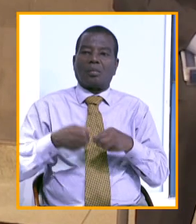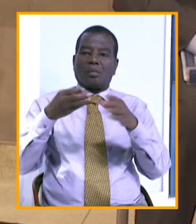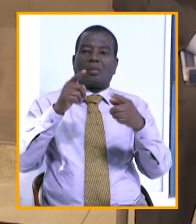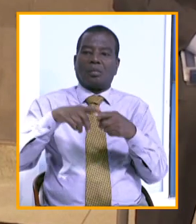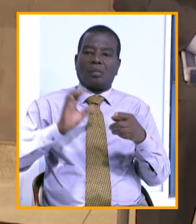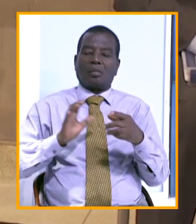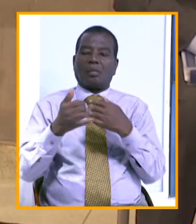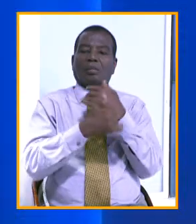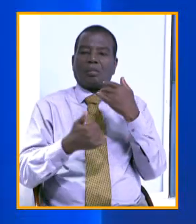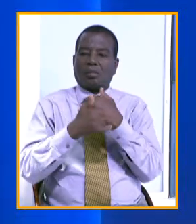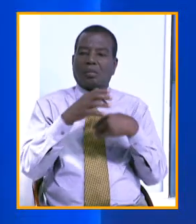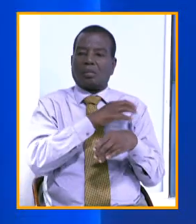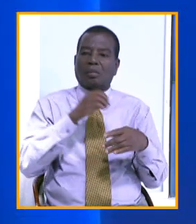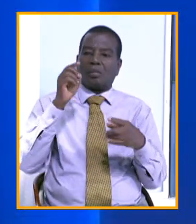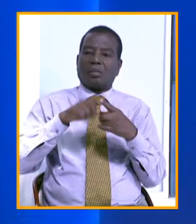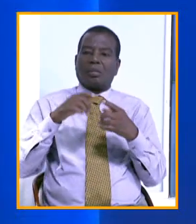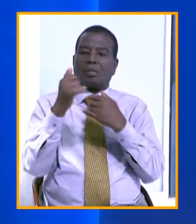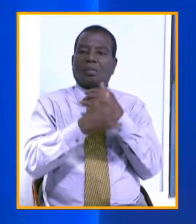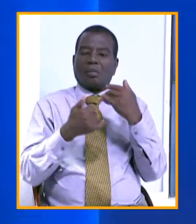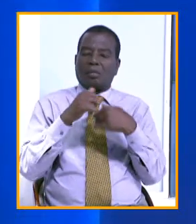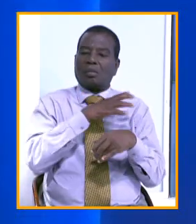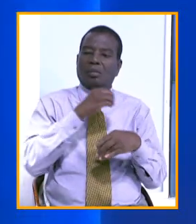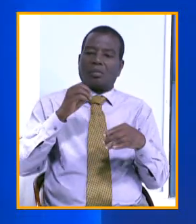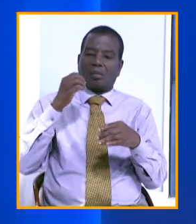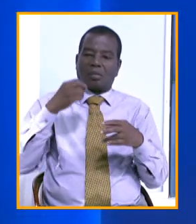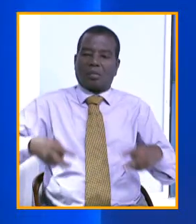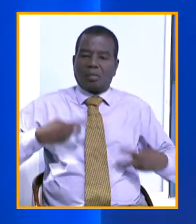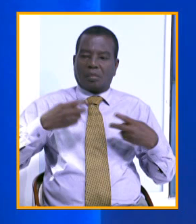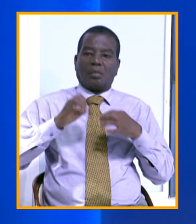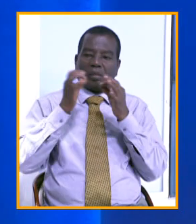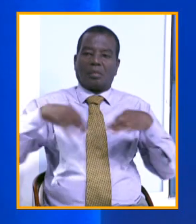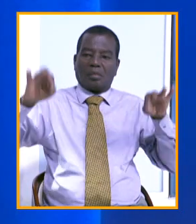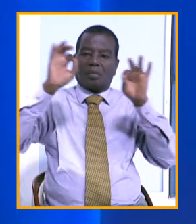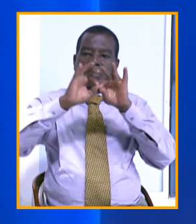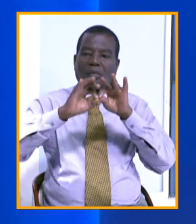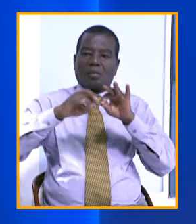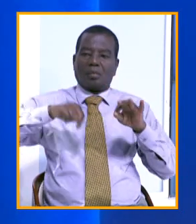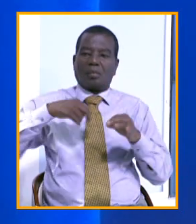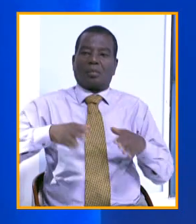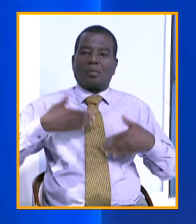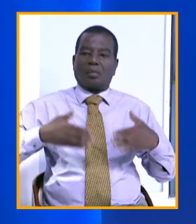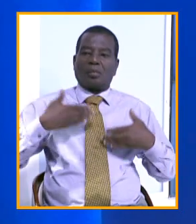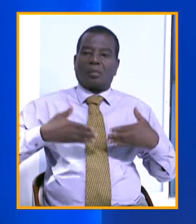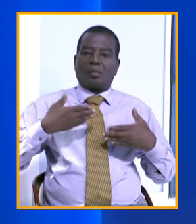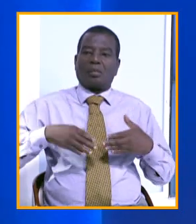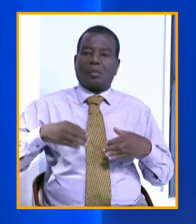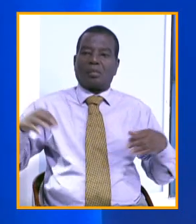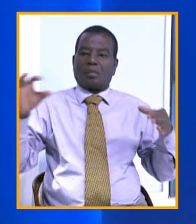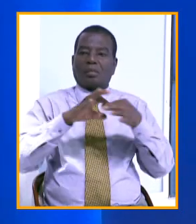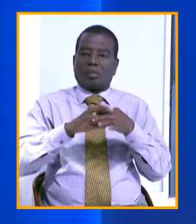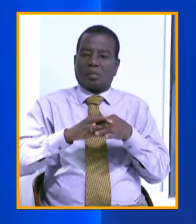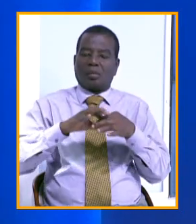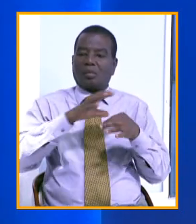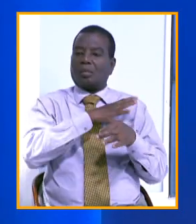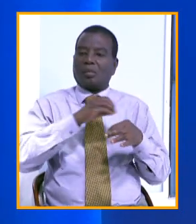notre pays et à nos concitoyens le pays et la vie qu'ils méritent. Nous nous réjouissons du partenariat